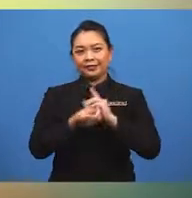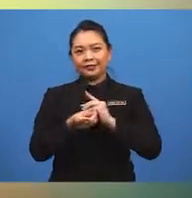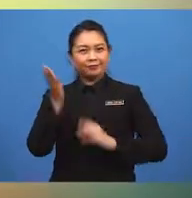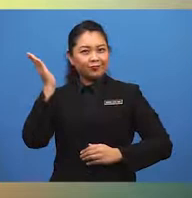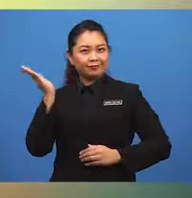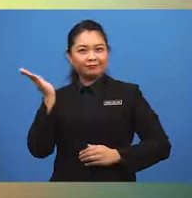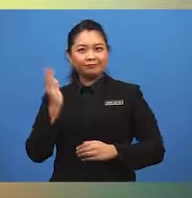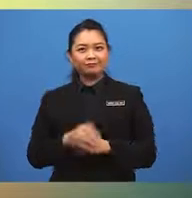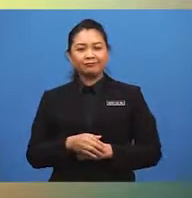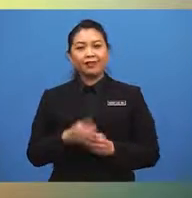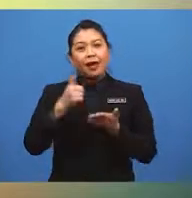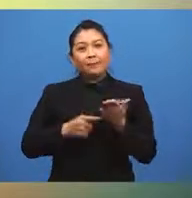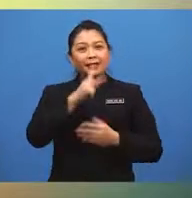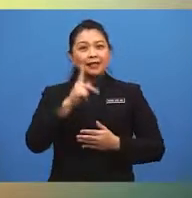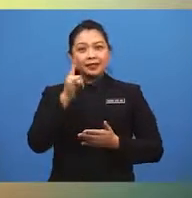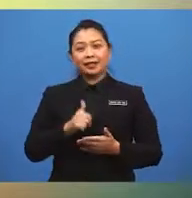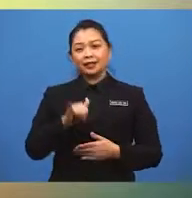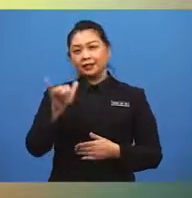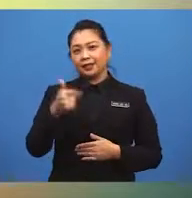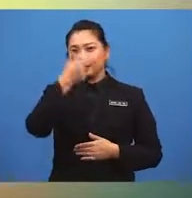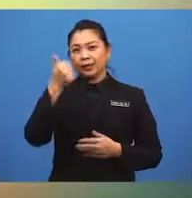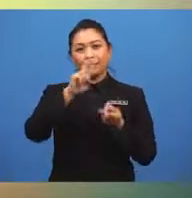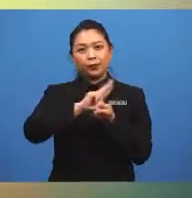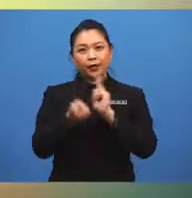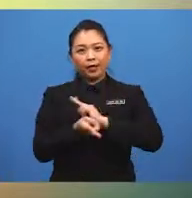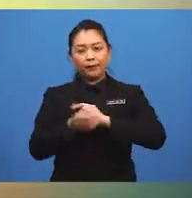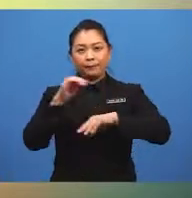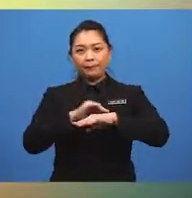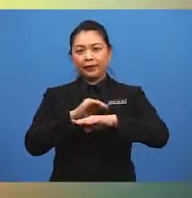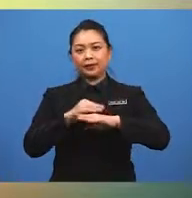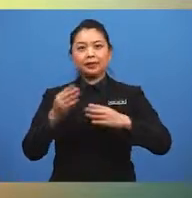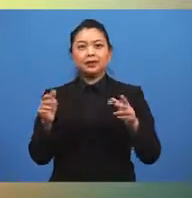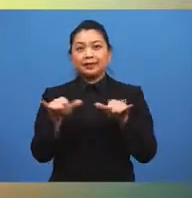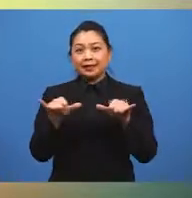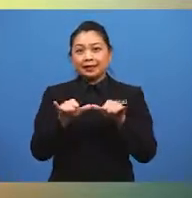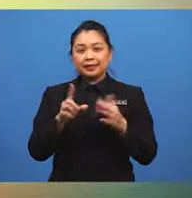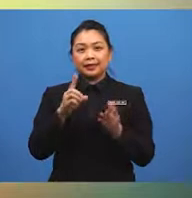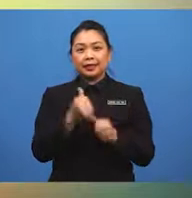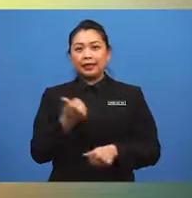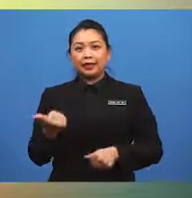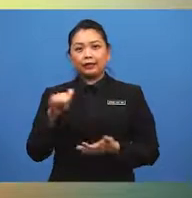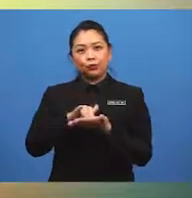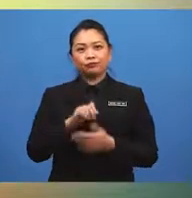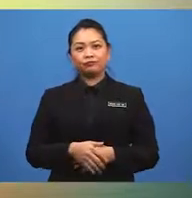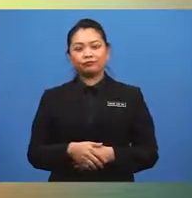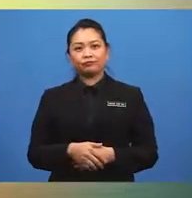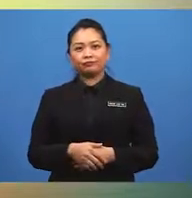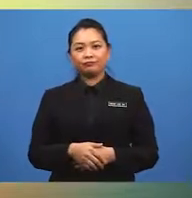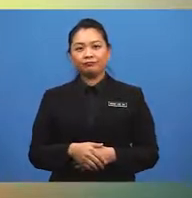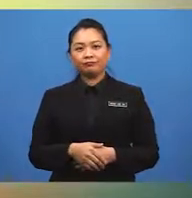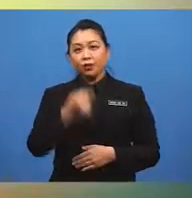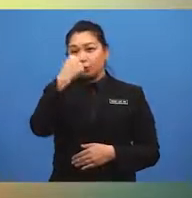ini. Apakah yang menyebabkan perubahan pada saiz alat digital ini?